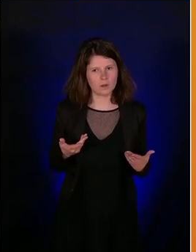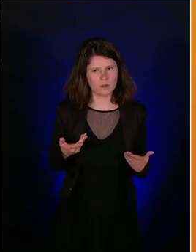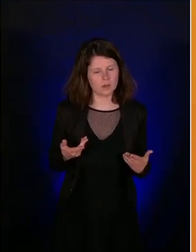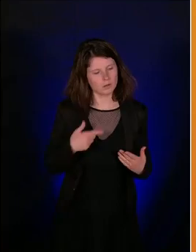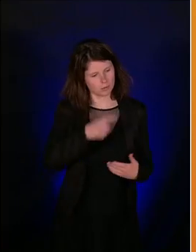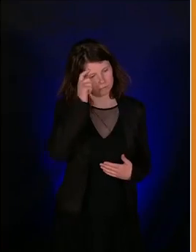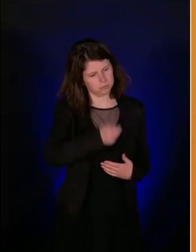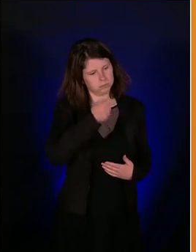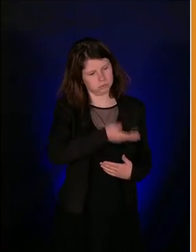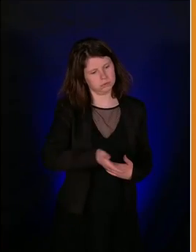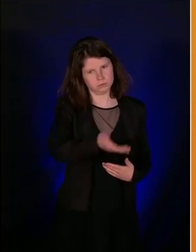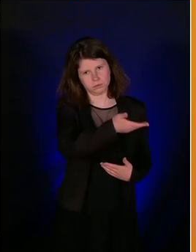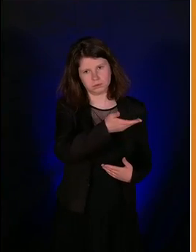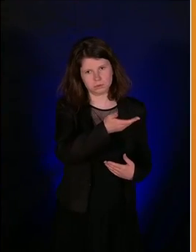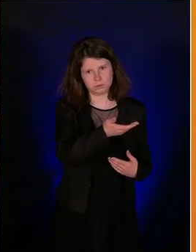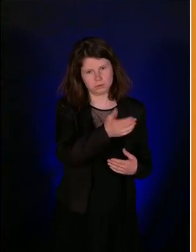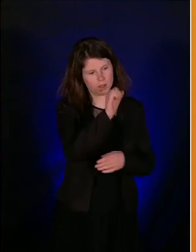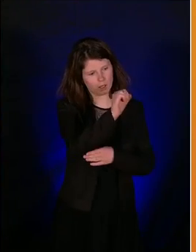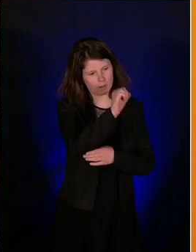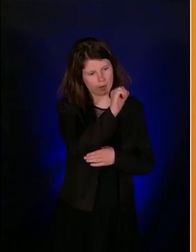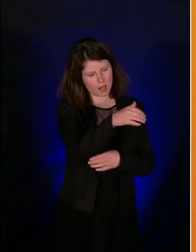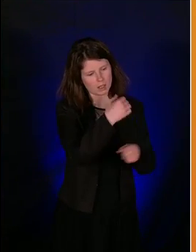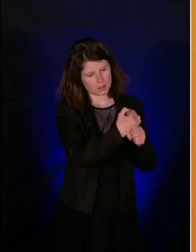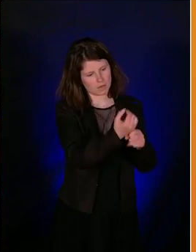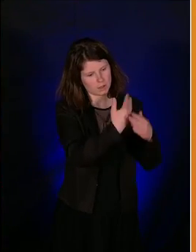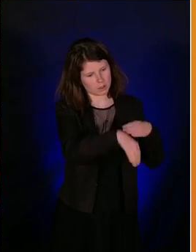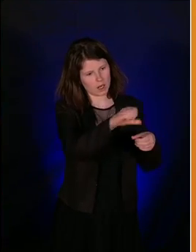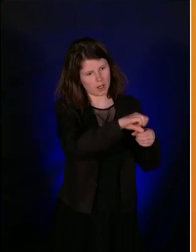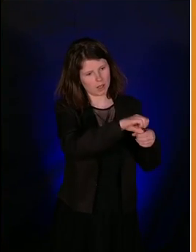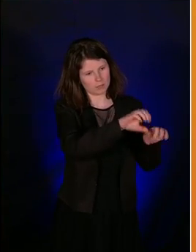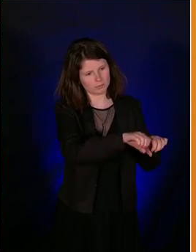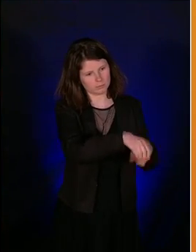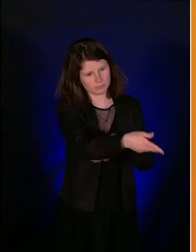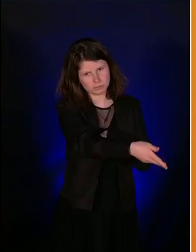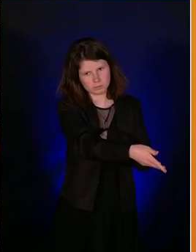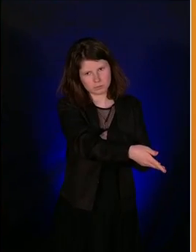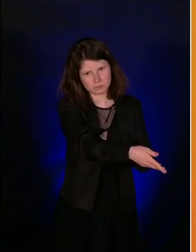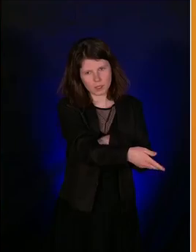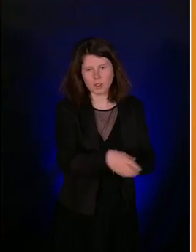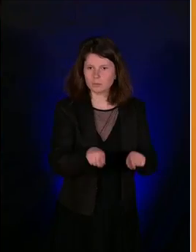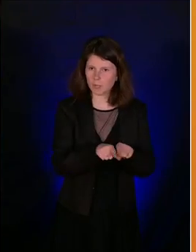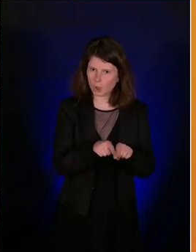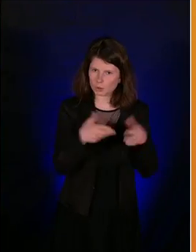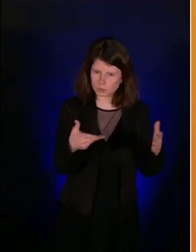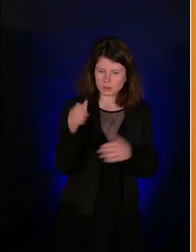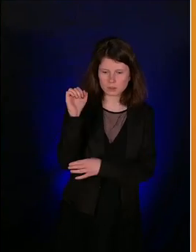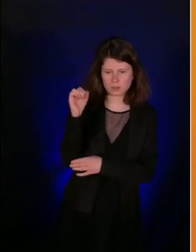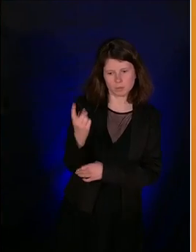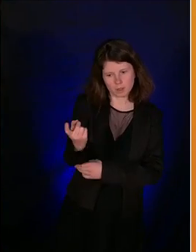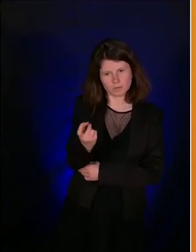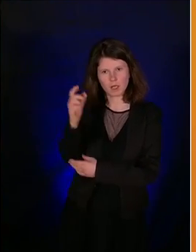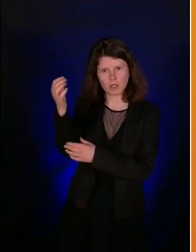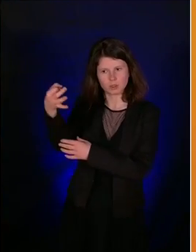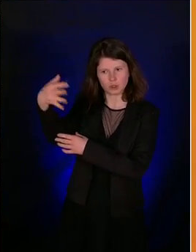honneur à mes camarades raffineries mais également à mes camarades de la centrale de Gardane qui